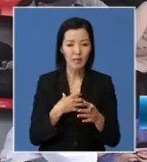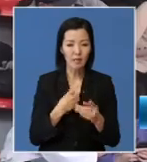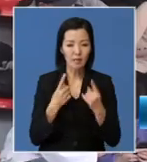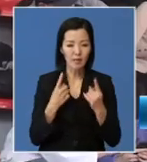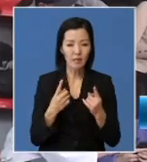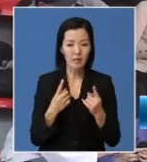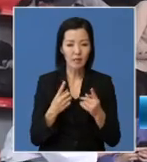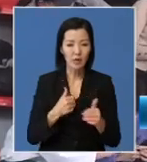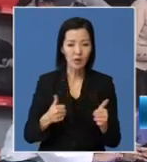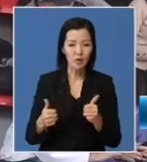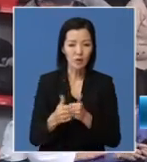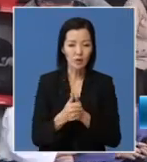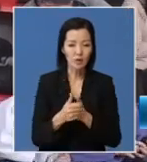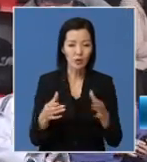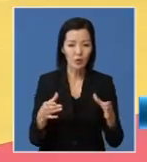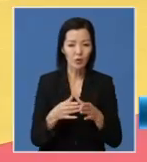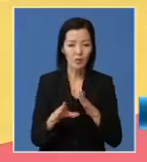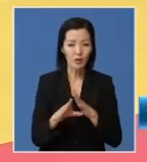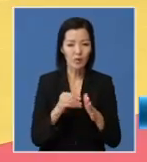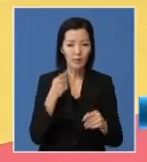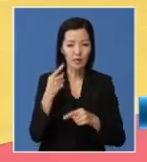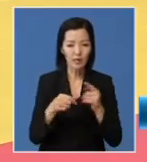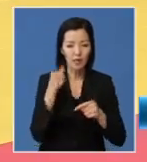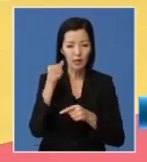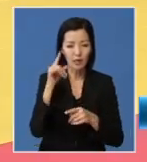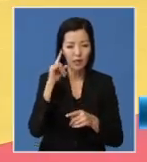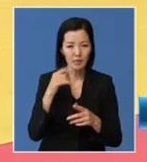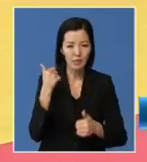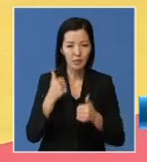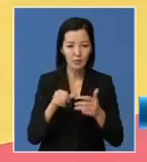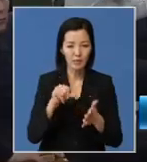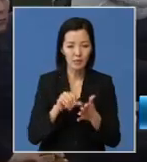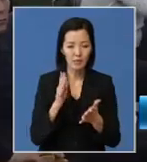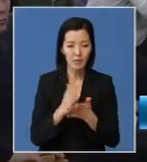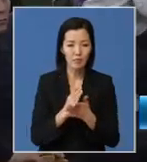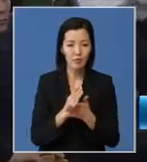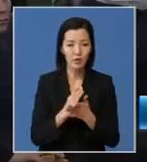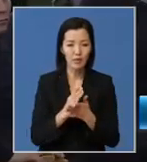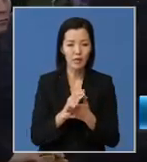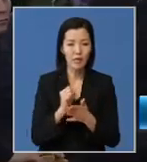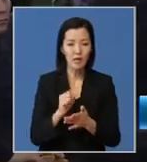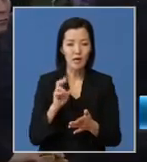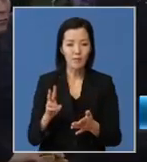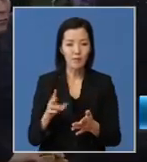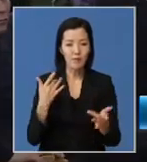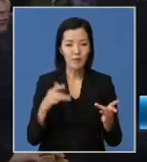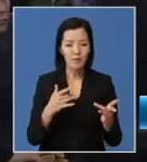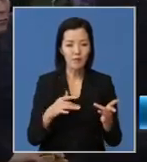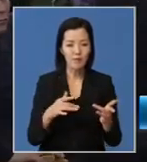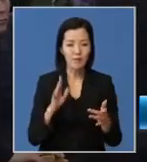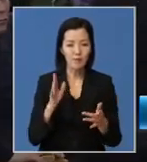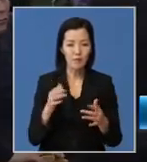жарған саңлақ өңір құрамына алынып, келер жылы өтетін Қазақстан чемпионатында бақсайтын болады. Ел біріншілігі ақпан айында Тараз қаласында жалауын